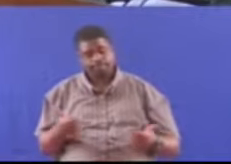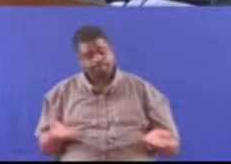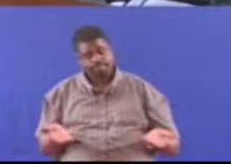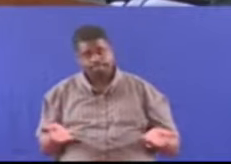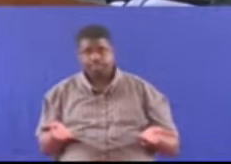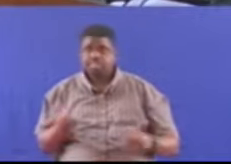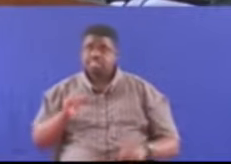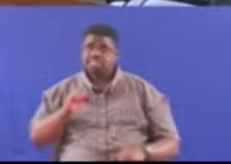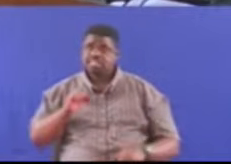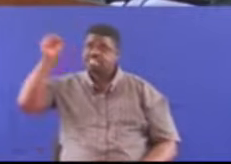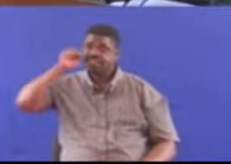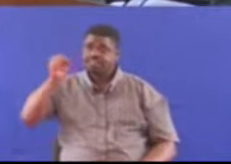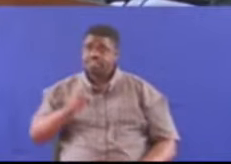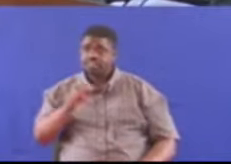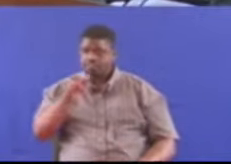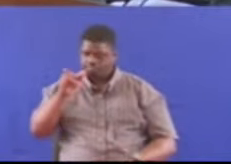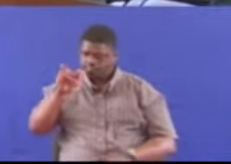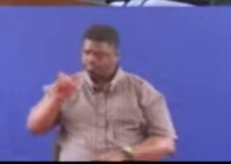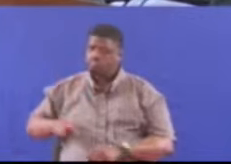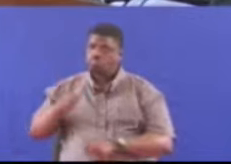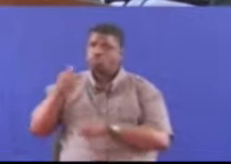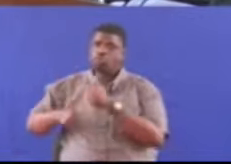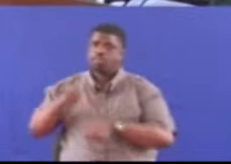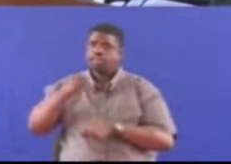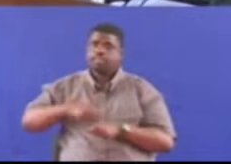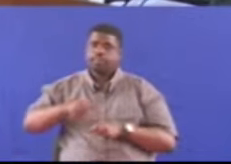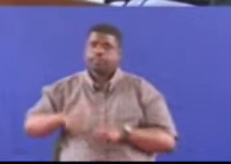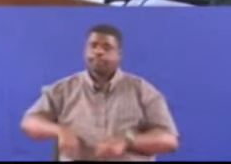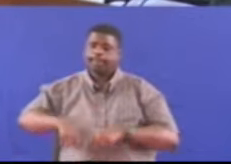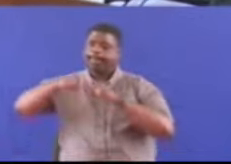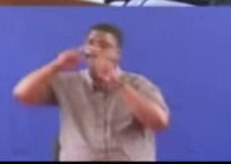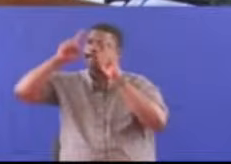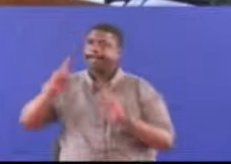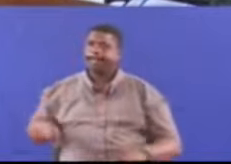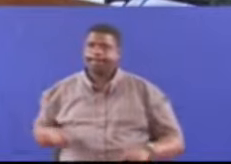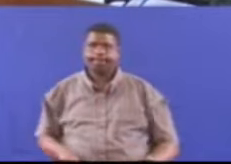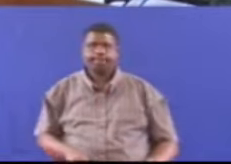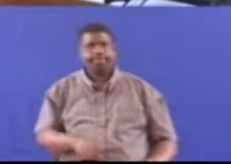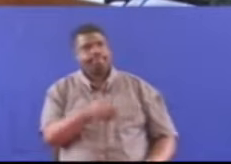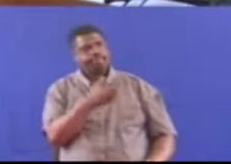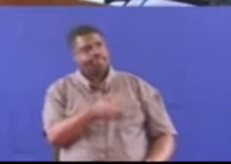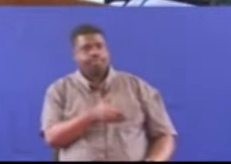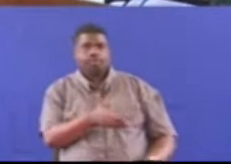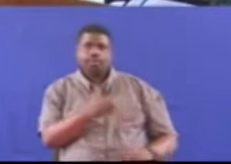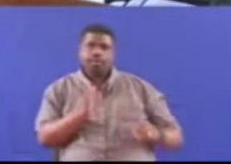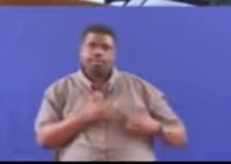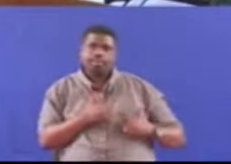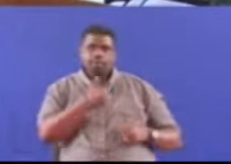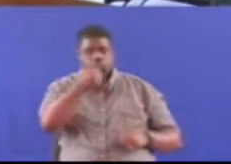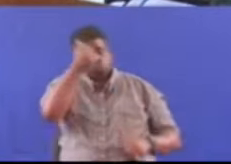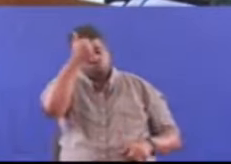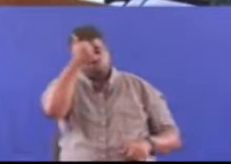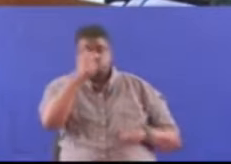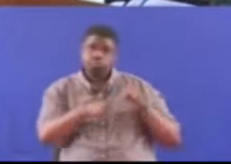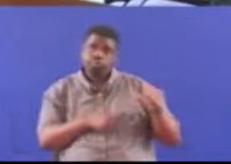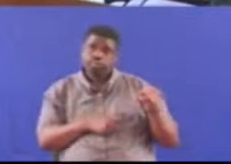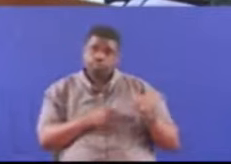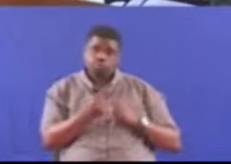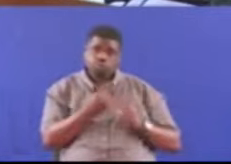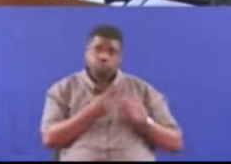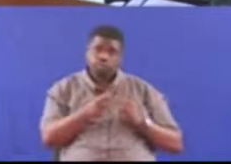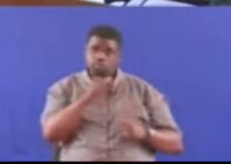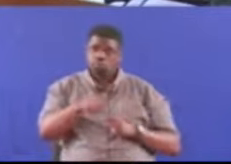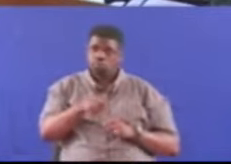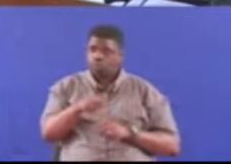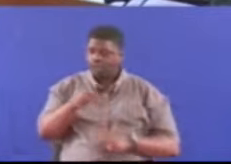Sifa za mgombea wetu ni lukuki. Hapa napenda tujikumbushe usemi wa